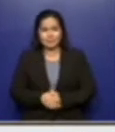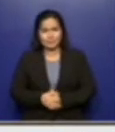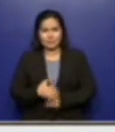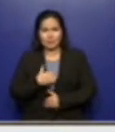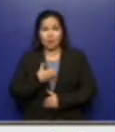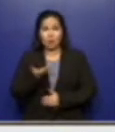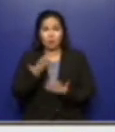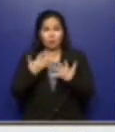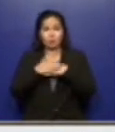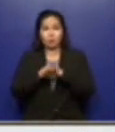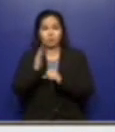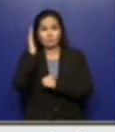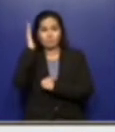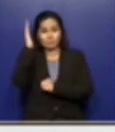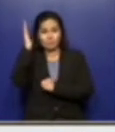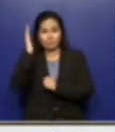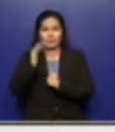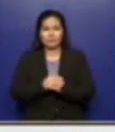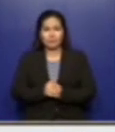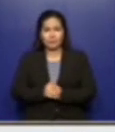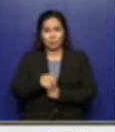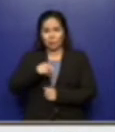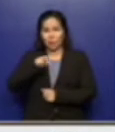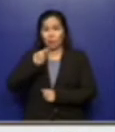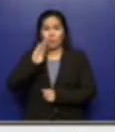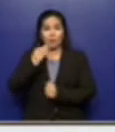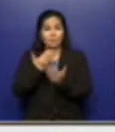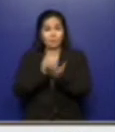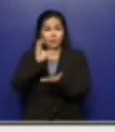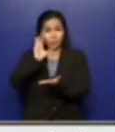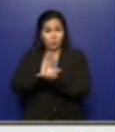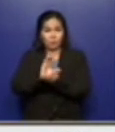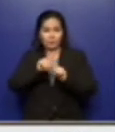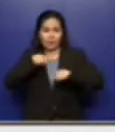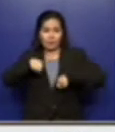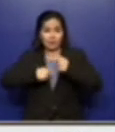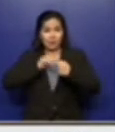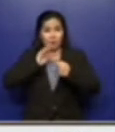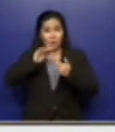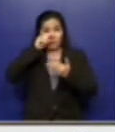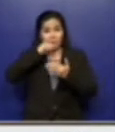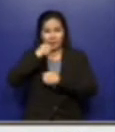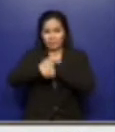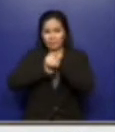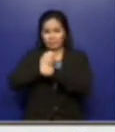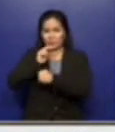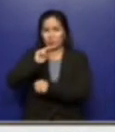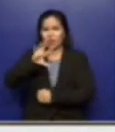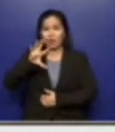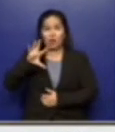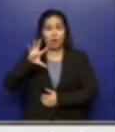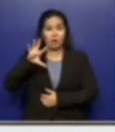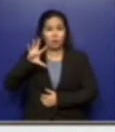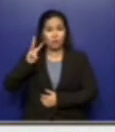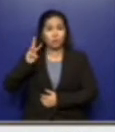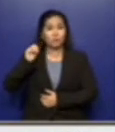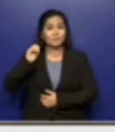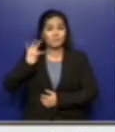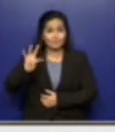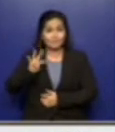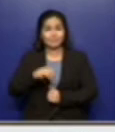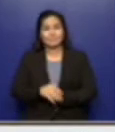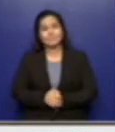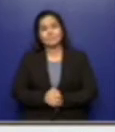อร่วมอภิปรายร่างพระราชบัญญัติงบประมาณรายจ่ายประจำปีงบประมาณพ.ศ.